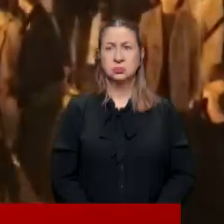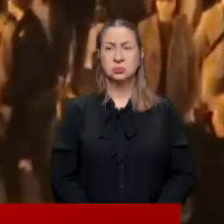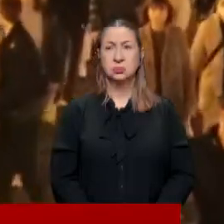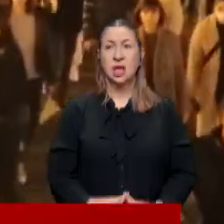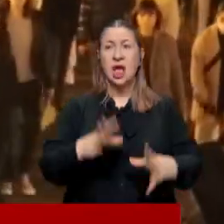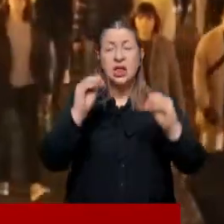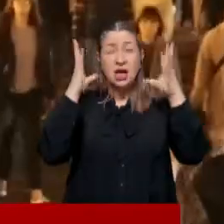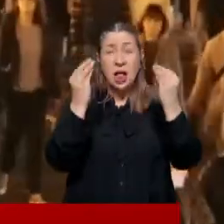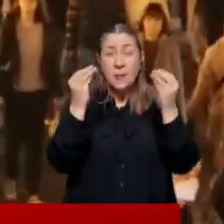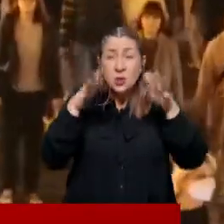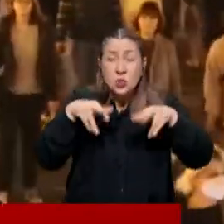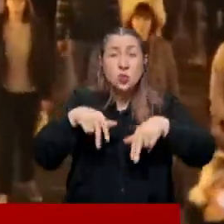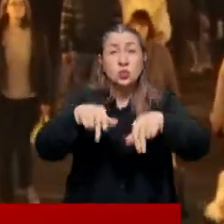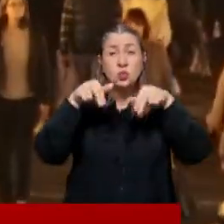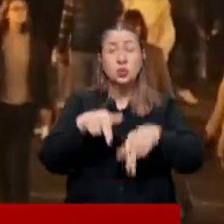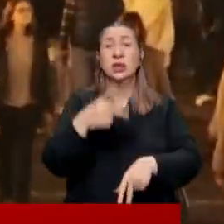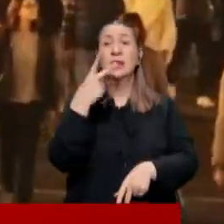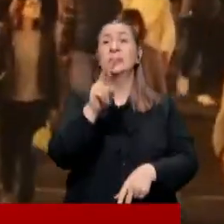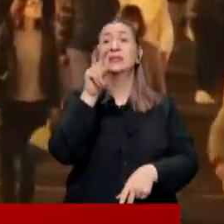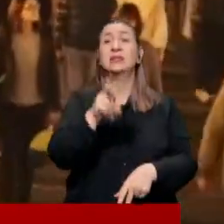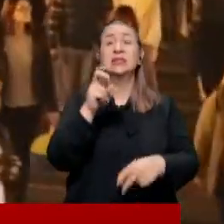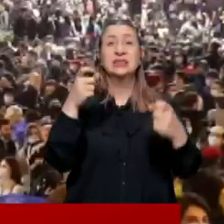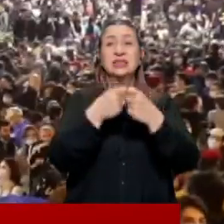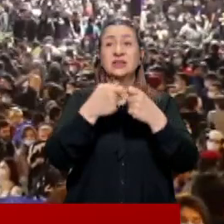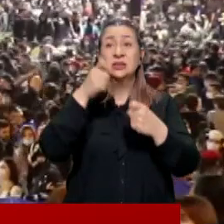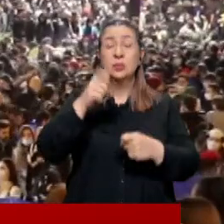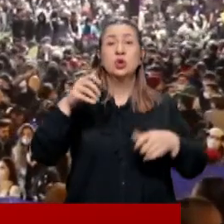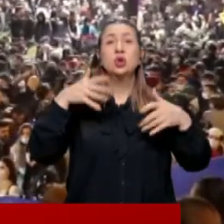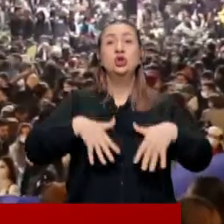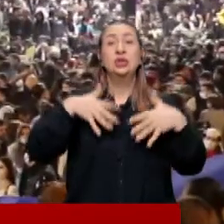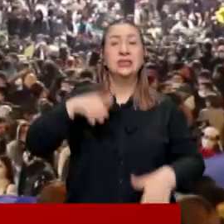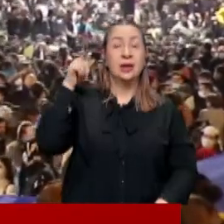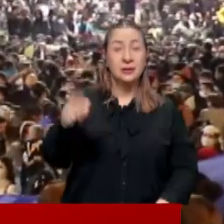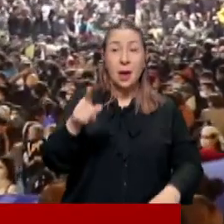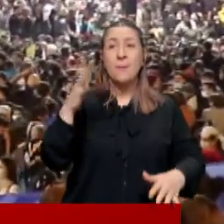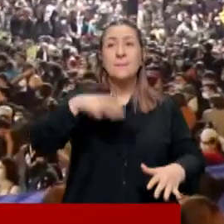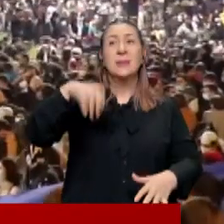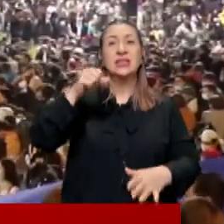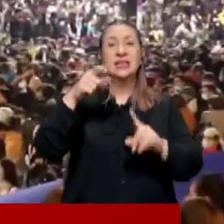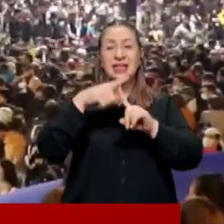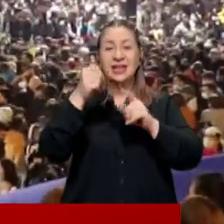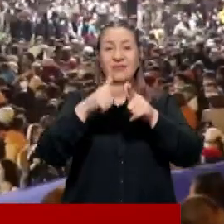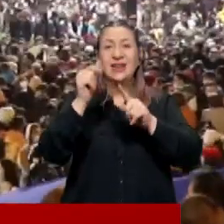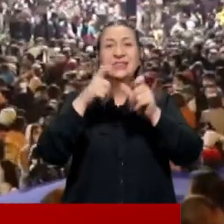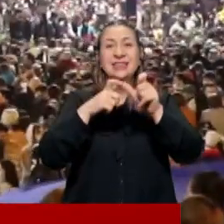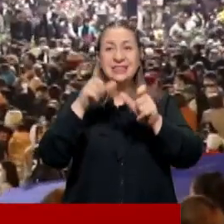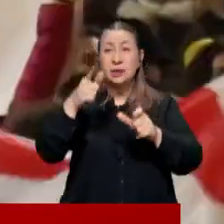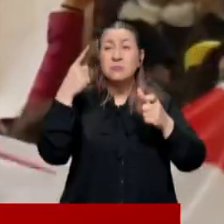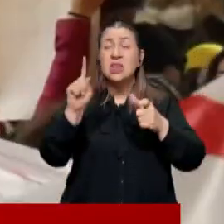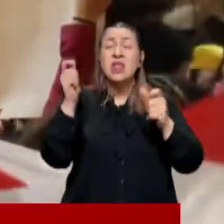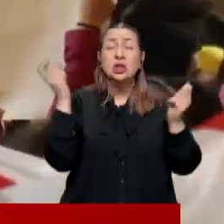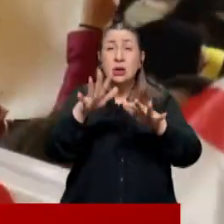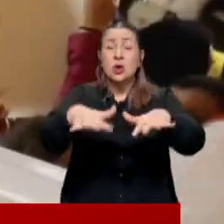Brain kalabalık yürüyüşlerden 1'de 2008'de Savaşı yaşayan Gürcistan daydı başkenti tiflis'te sokağa çıkan bile a